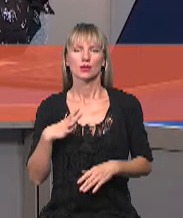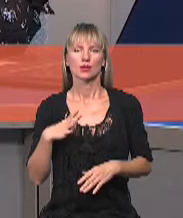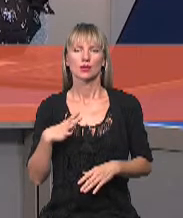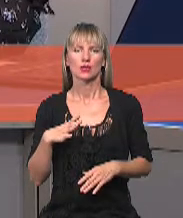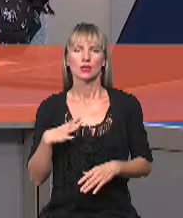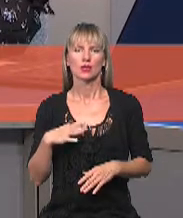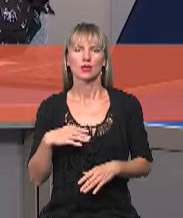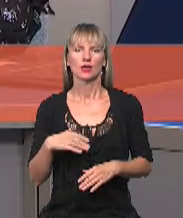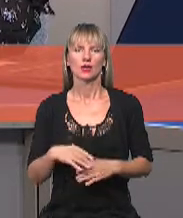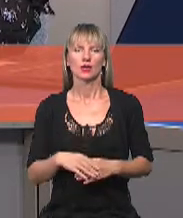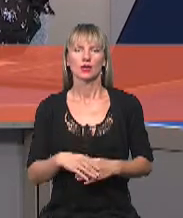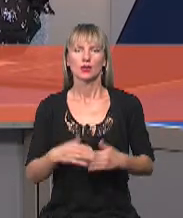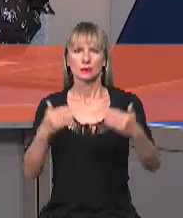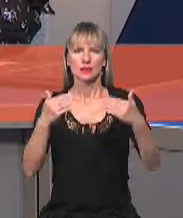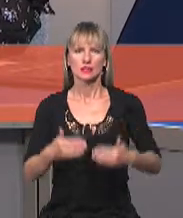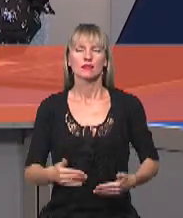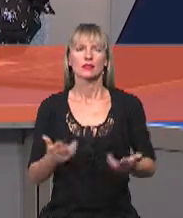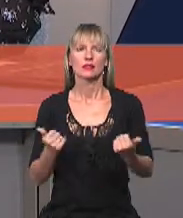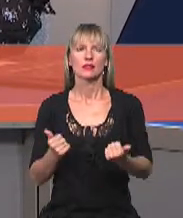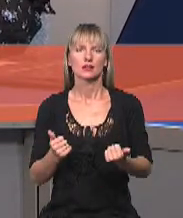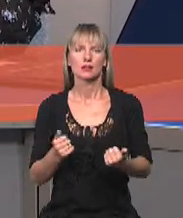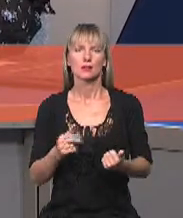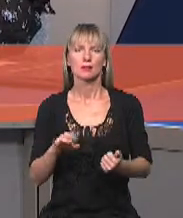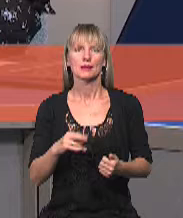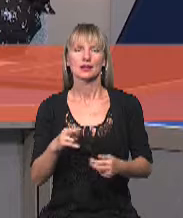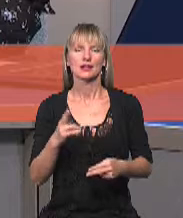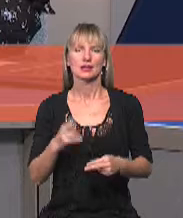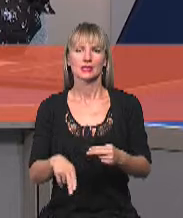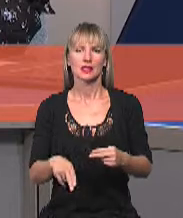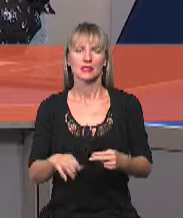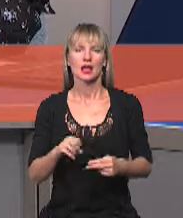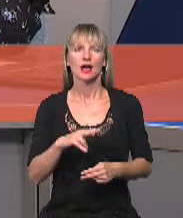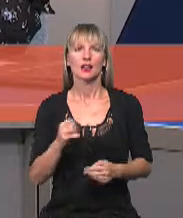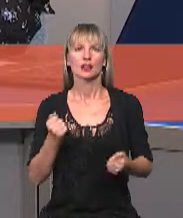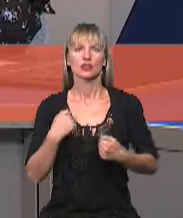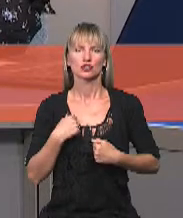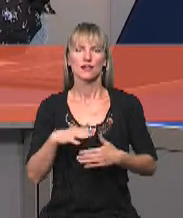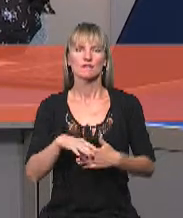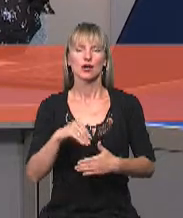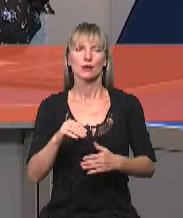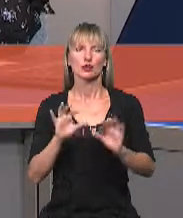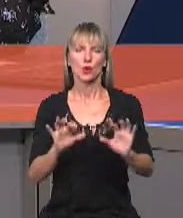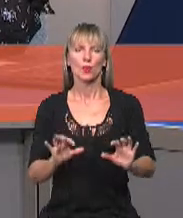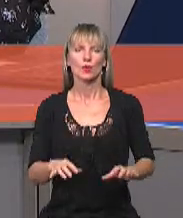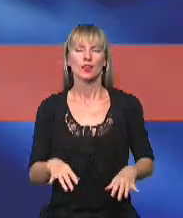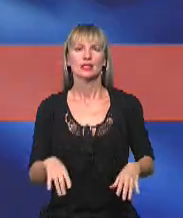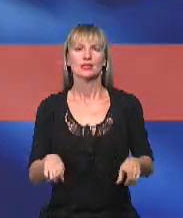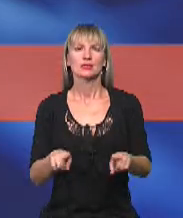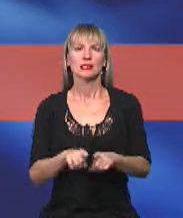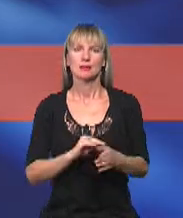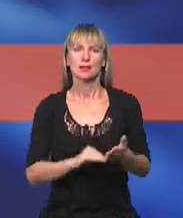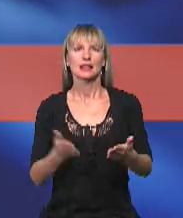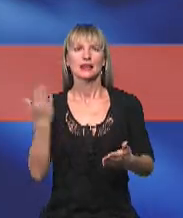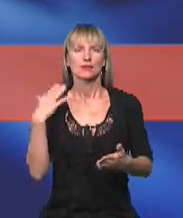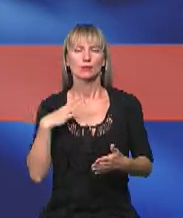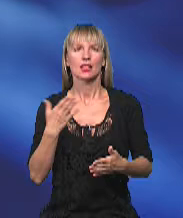Під завісу. Так, майже під самий кінець. Але, на жаль, виборчий кодекс, так як він писався давно і